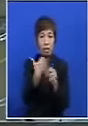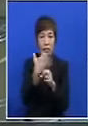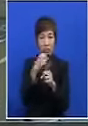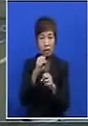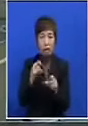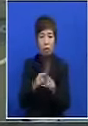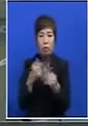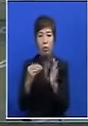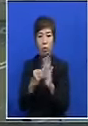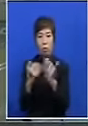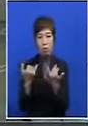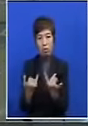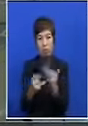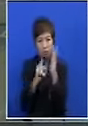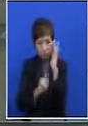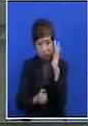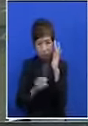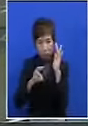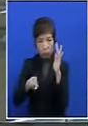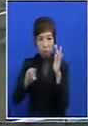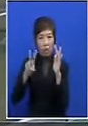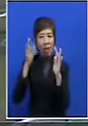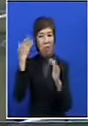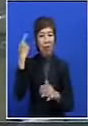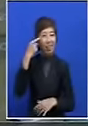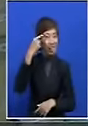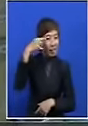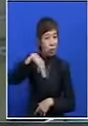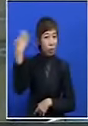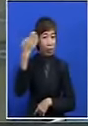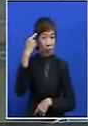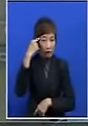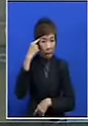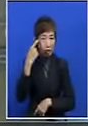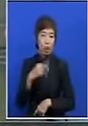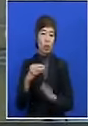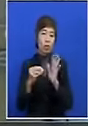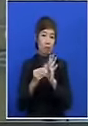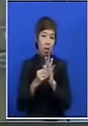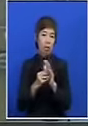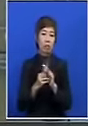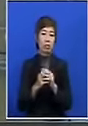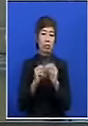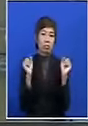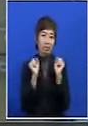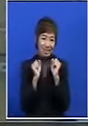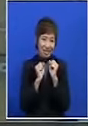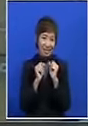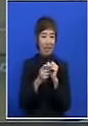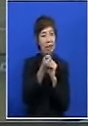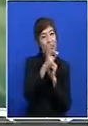าครับซึ่งถือว่าเป็นอุณหภูมิที่ผิดจากคาดการไว้ที่ก่อนหน้านี้กรมอุตุนิยมวิทยาจะบอกว่ากรุงเทพมหานครจะได้สัมผัสอาก